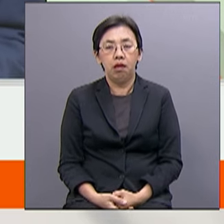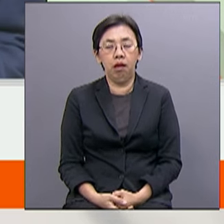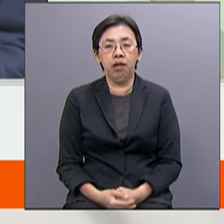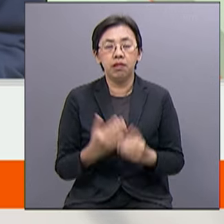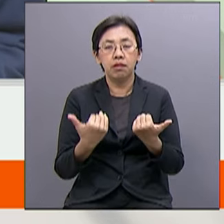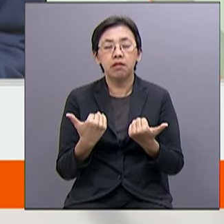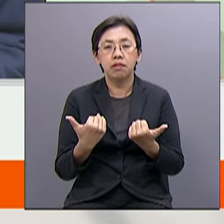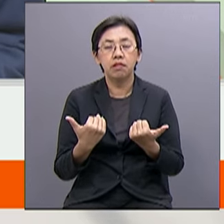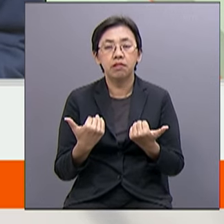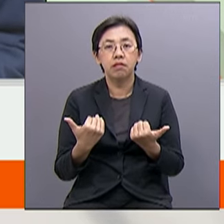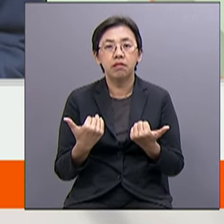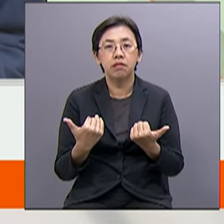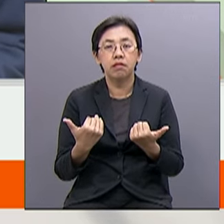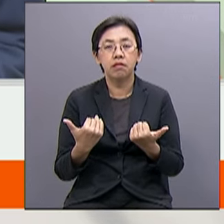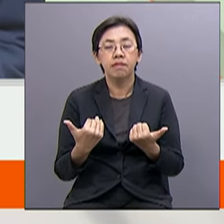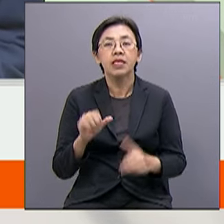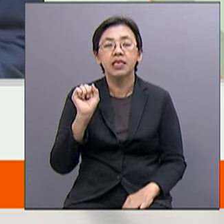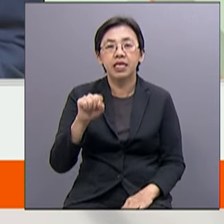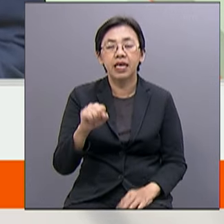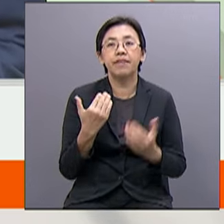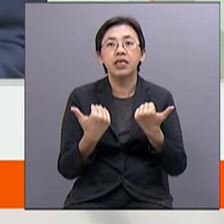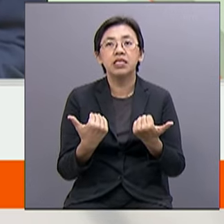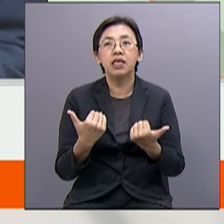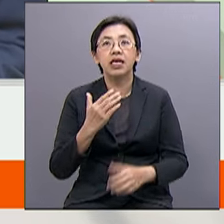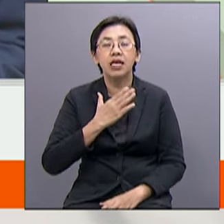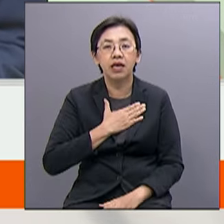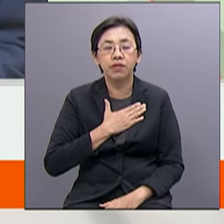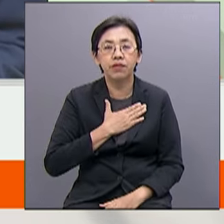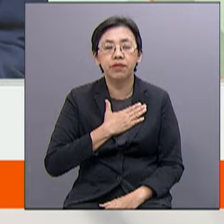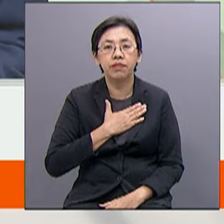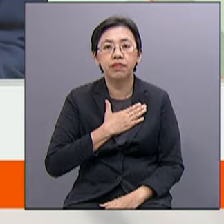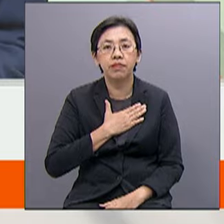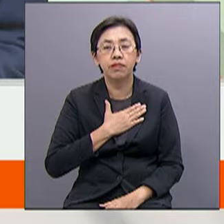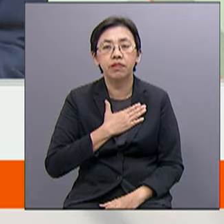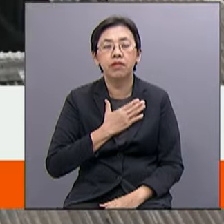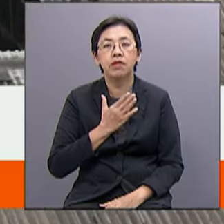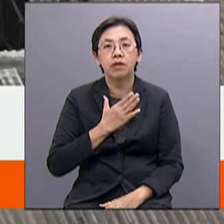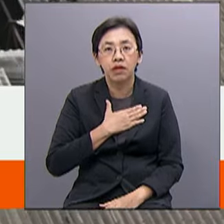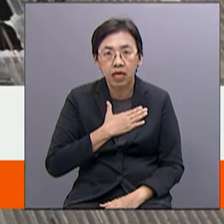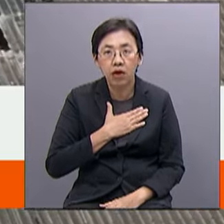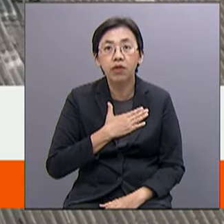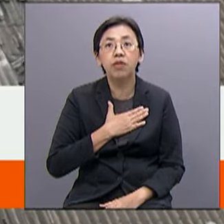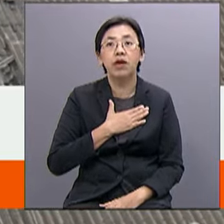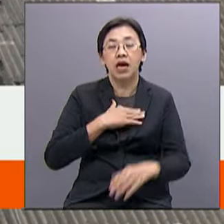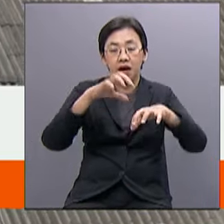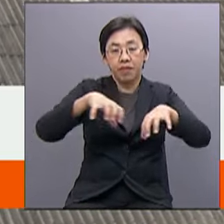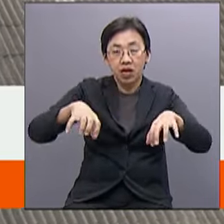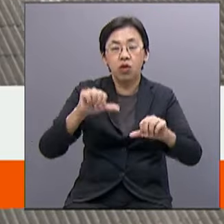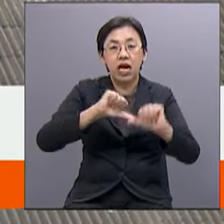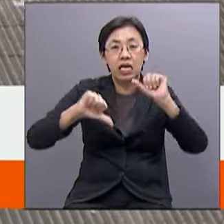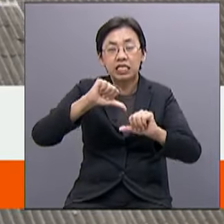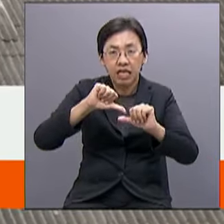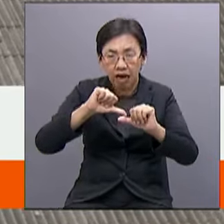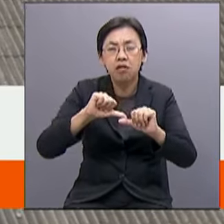ใช่ครับตอนนี้เราพบว่ามีโกดังและโรงงานที่เก็บสารพิษในลักษณ